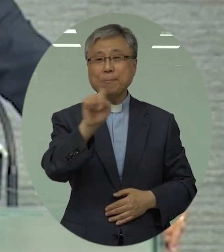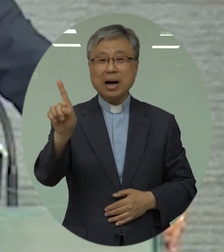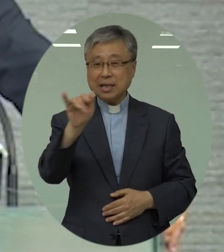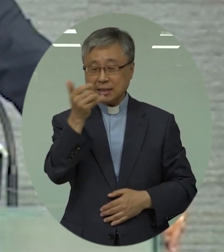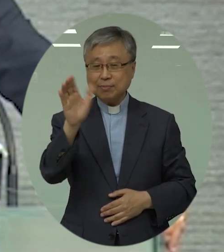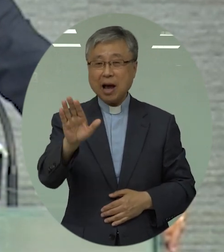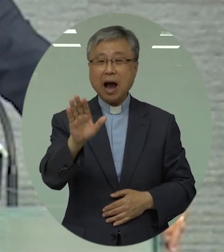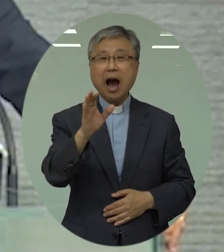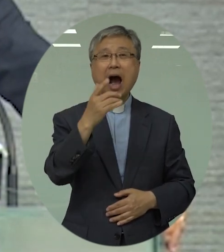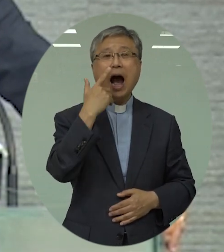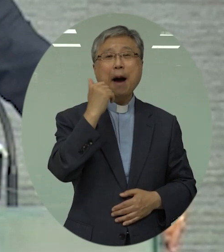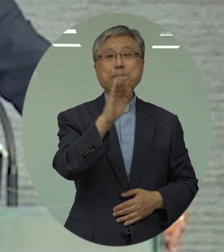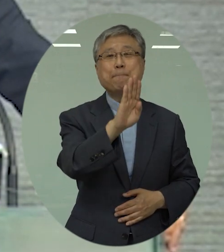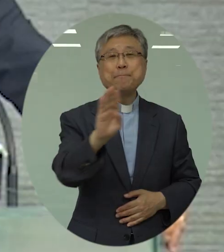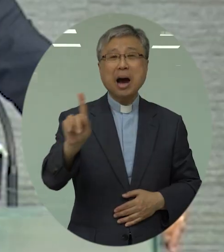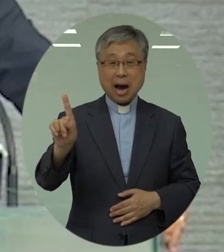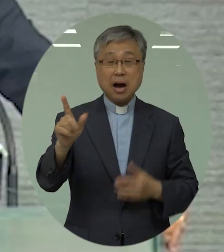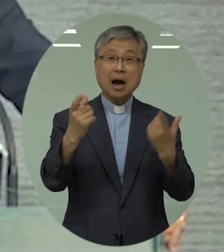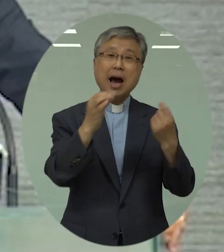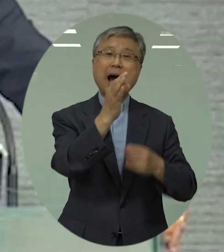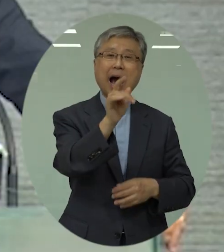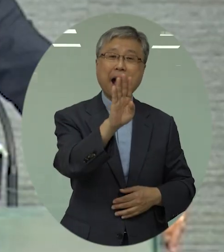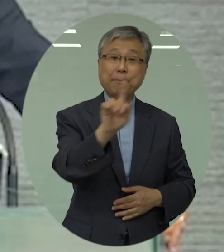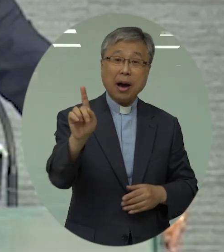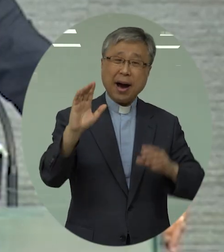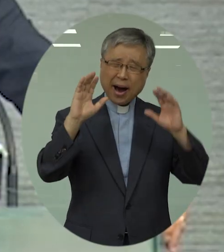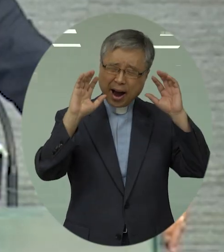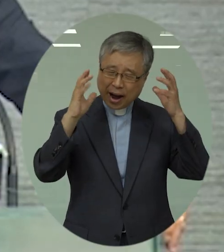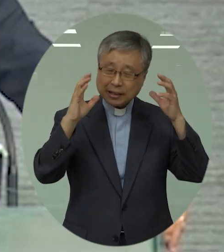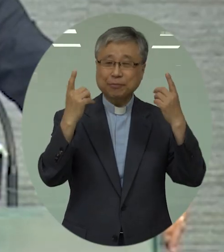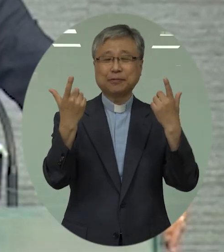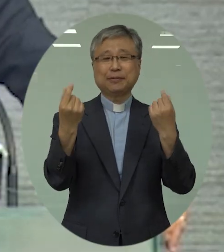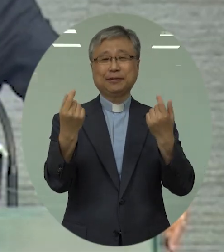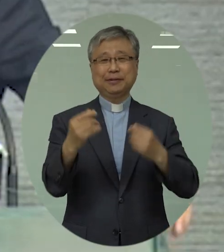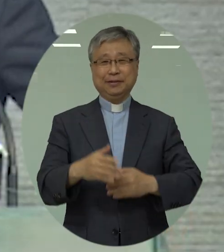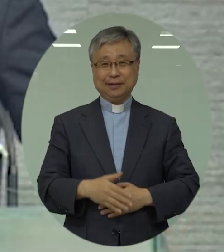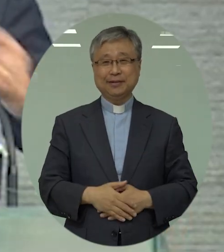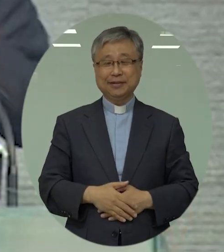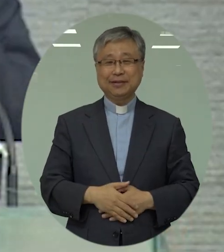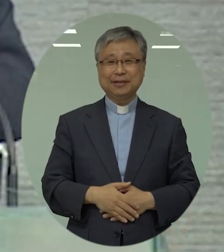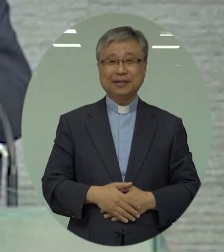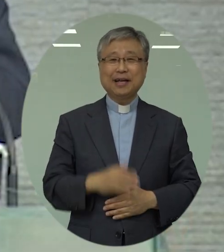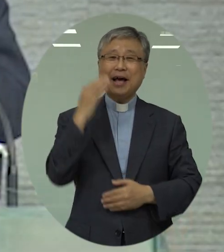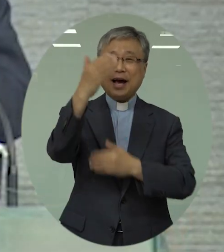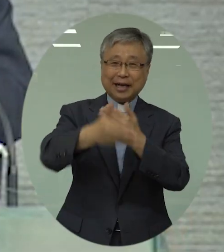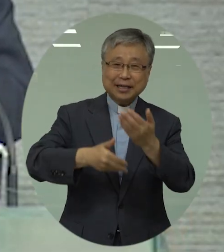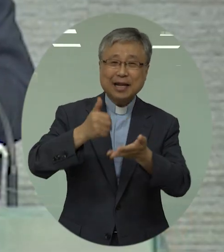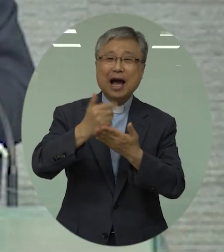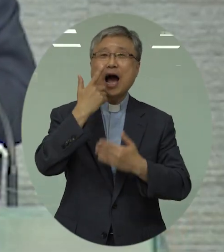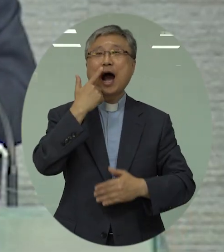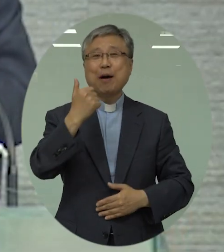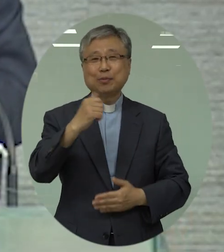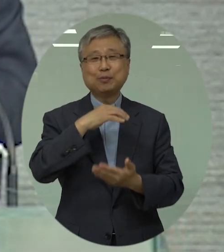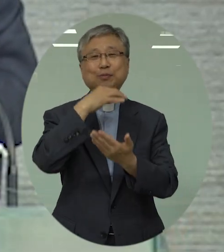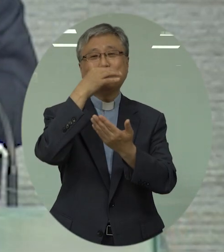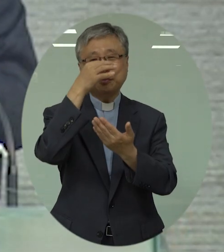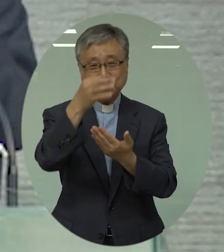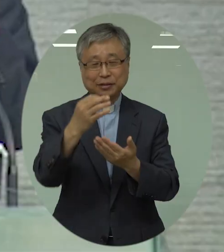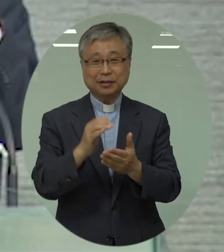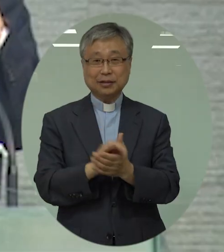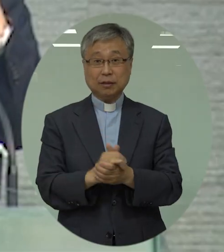아빠. 이게 비슷하잖아요. 비슷해. 어린아이의 언어예요. 어린아이가 하나님을 아버지라고 부르는